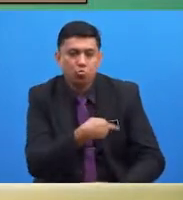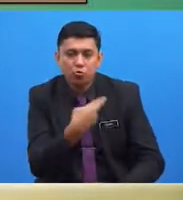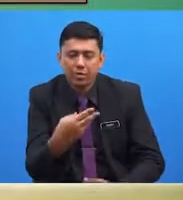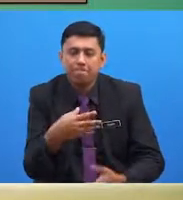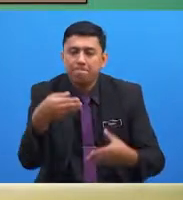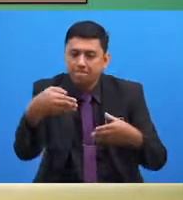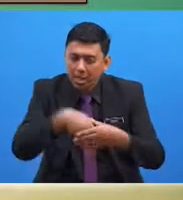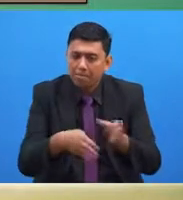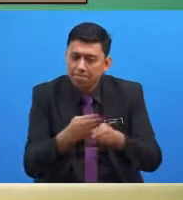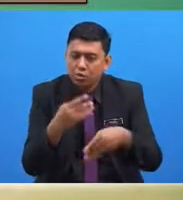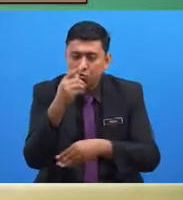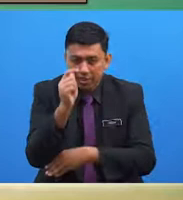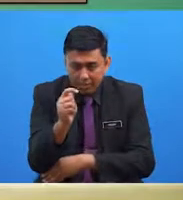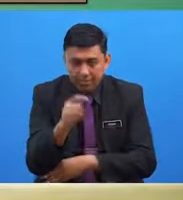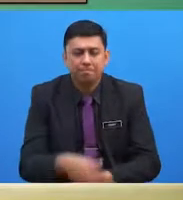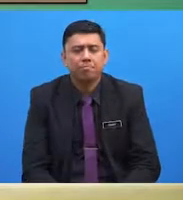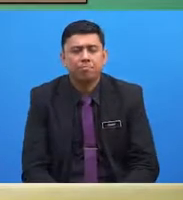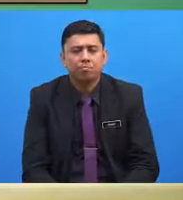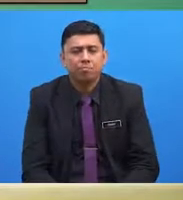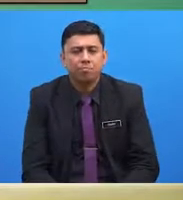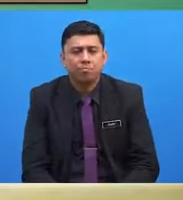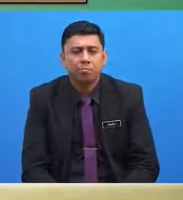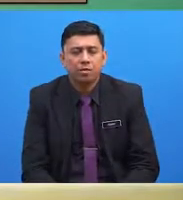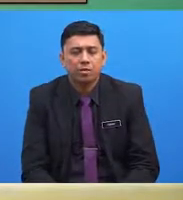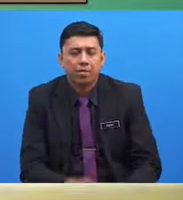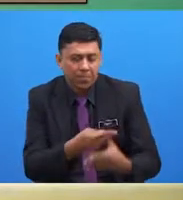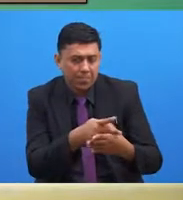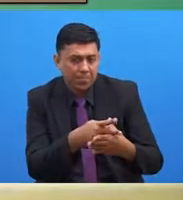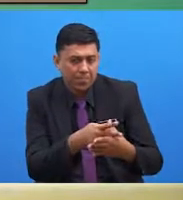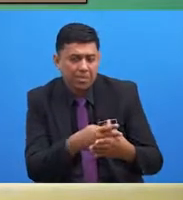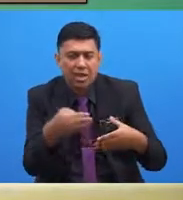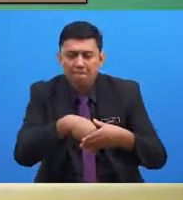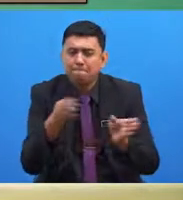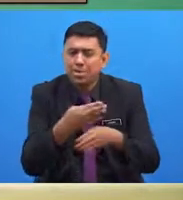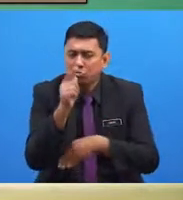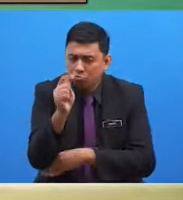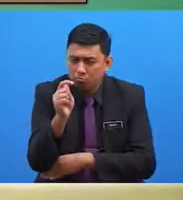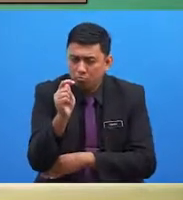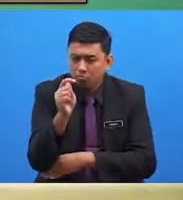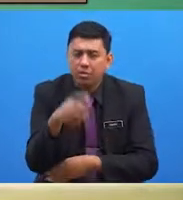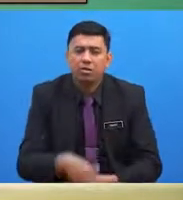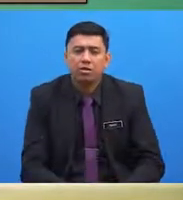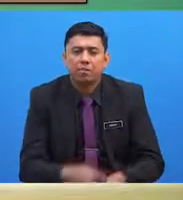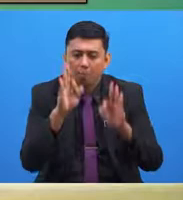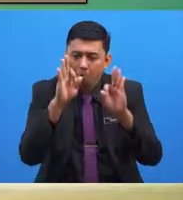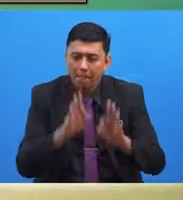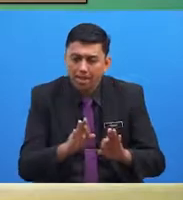penyata, menghasilkan penyata kewangan perkongsian dalam bentuk T dan format